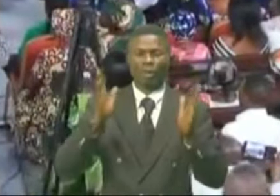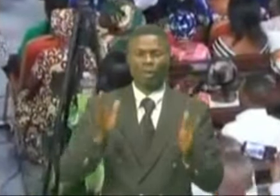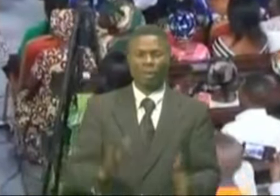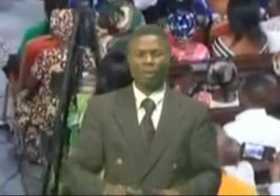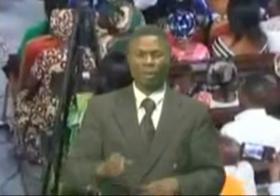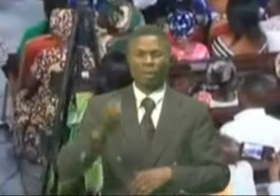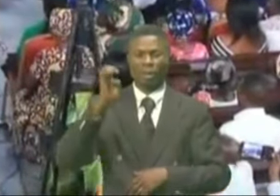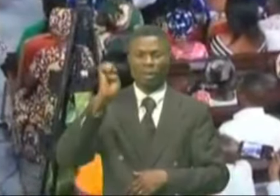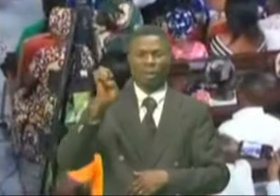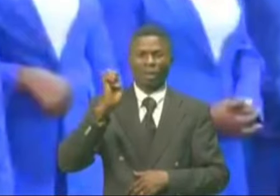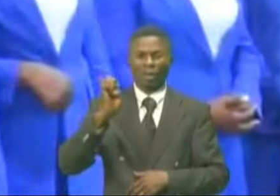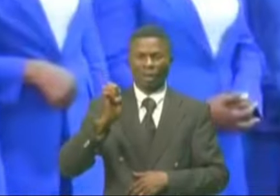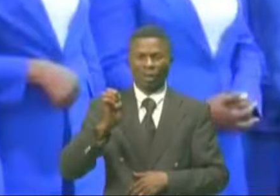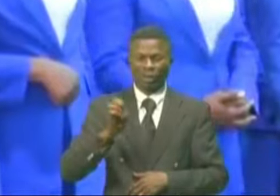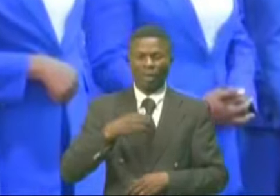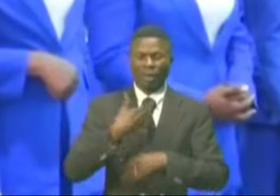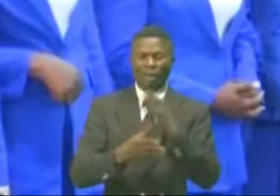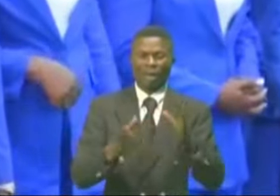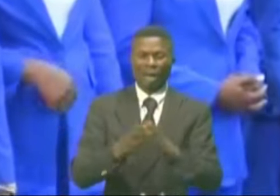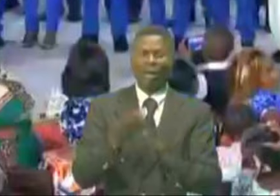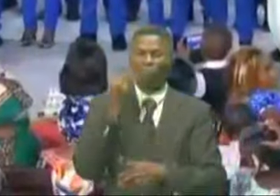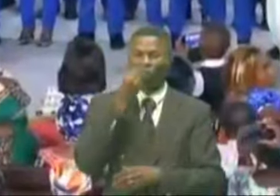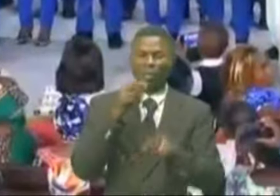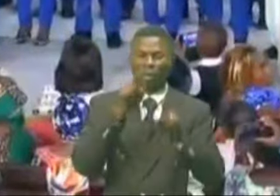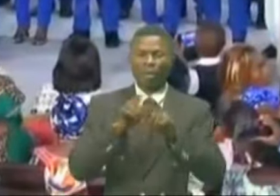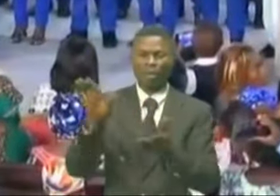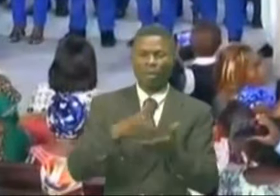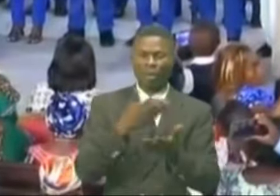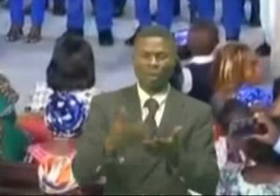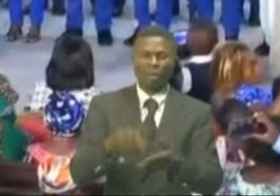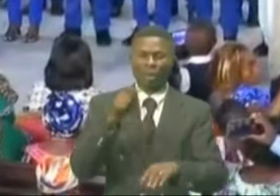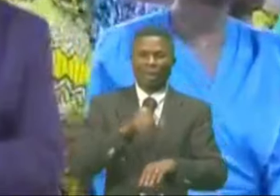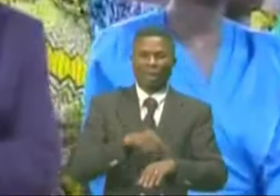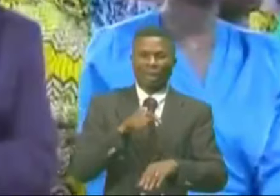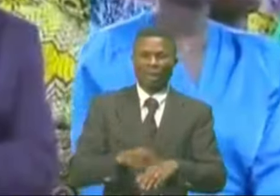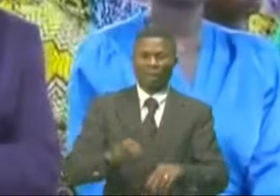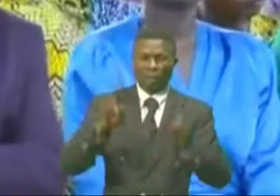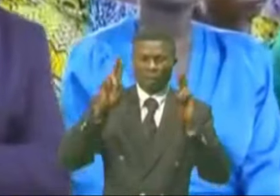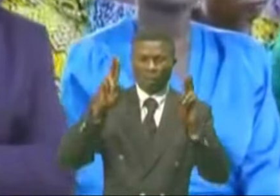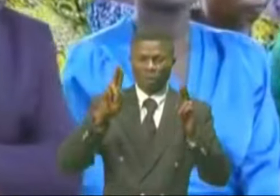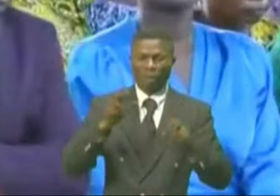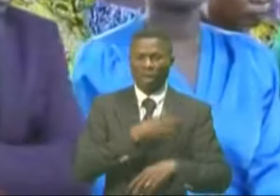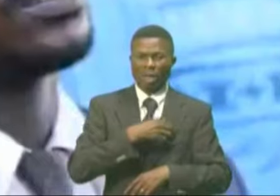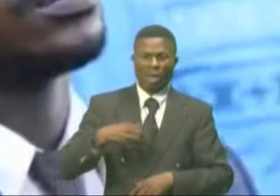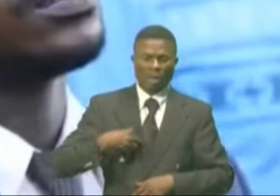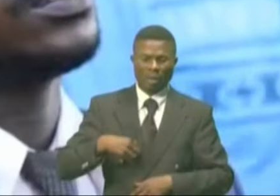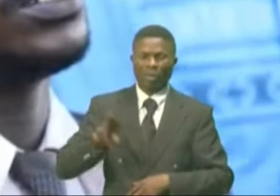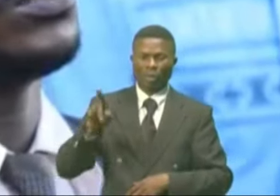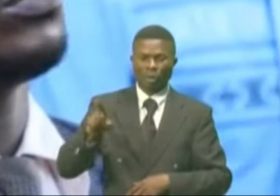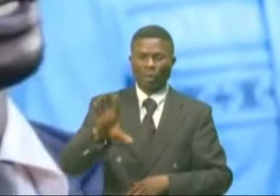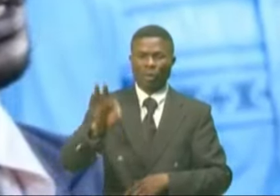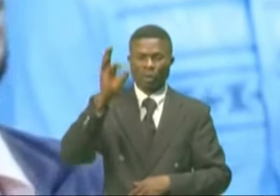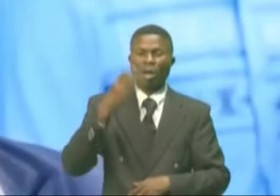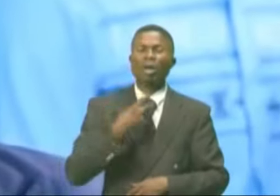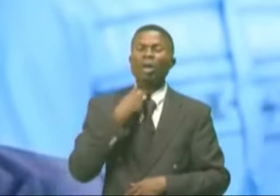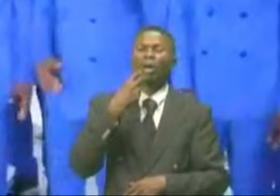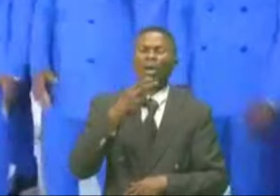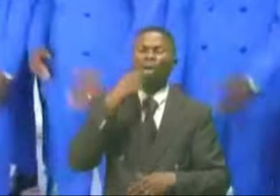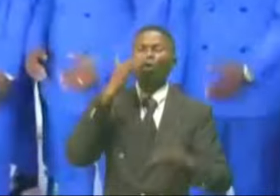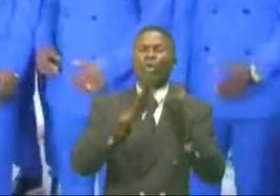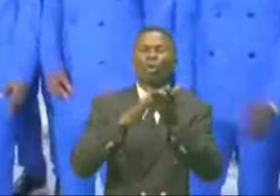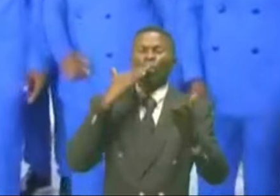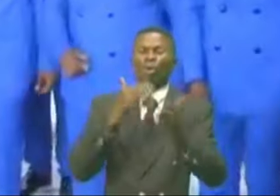L'évangile s'est fait par la parole et par les chants. La chorale Temps de Jésus attendait côté Gémère d'Engaba, s'est choisi la voie de la louange